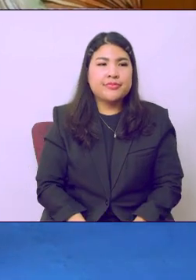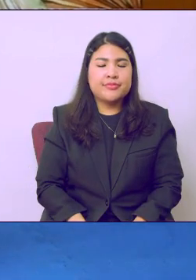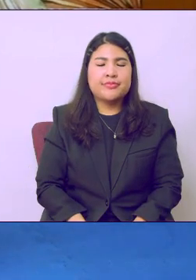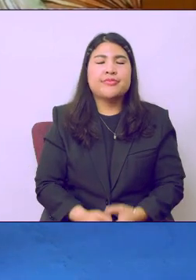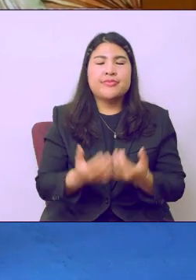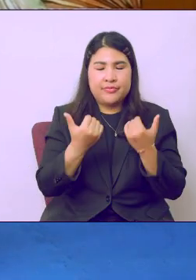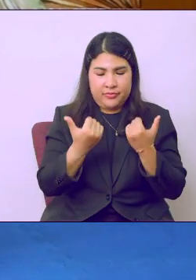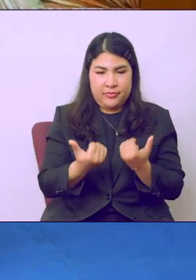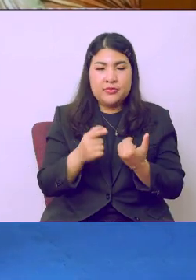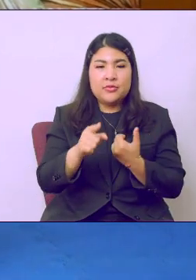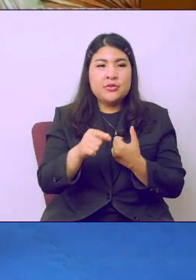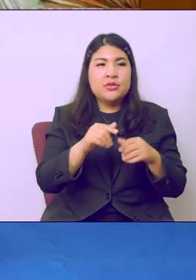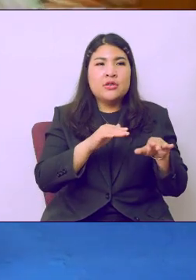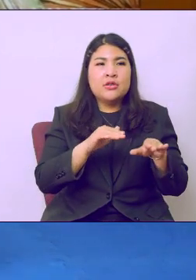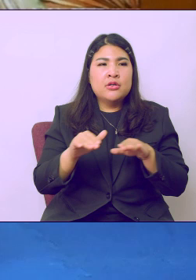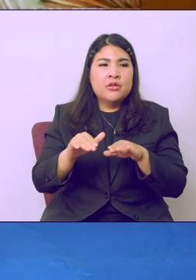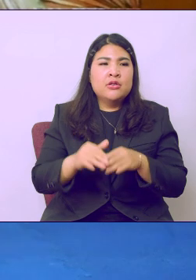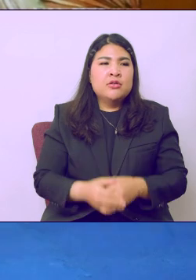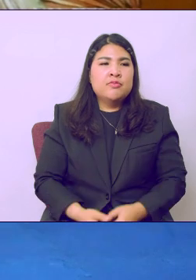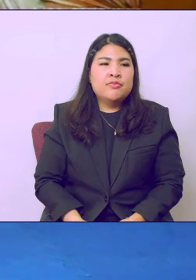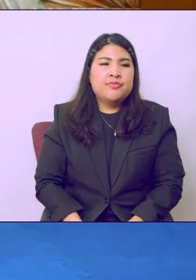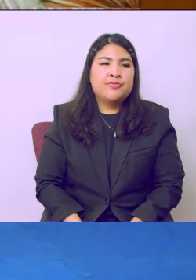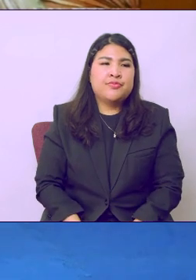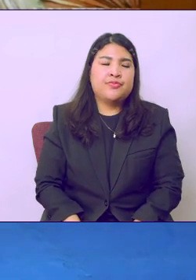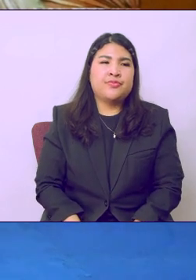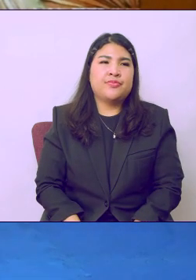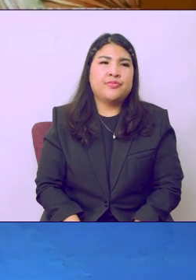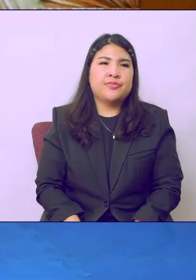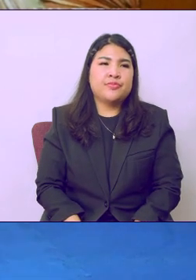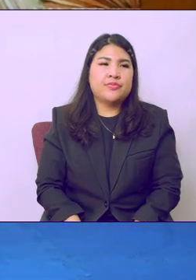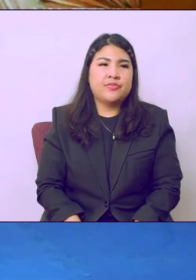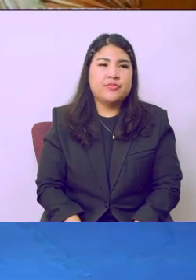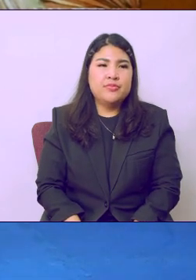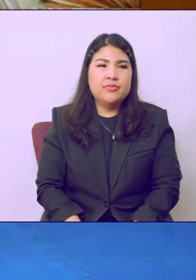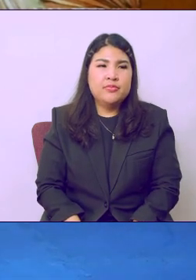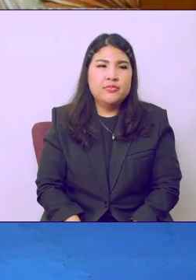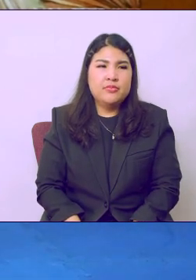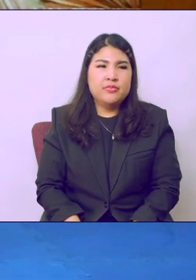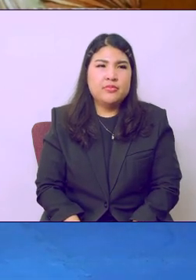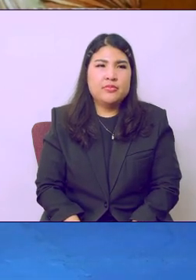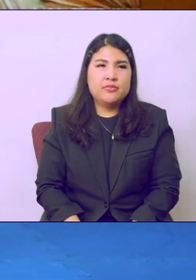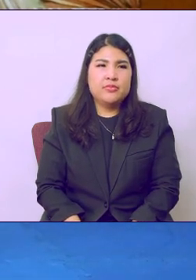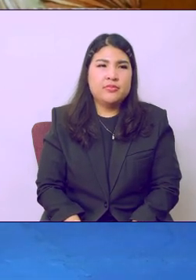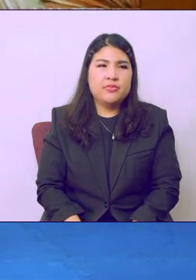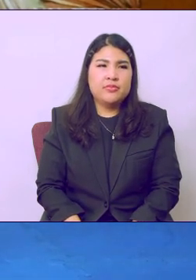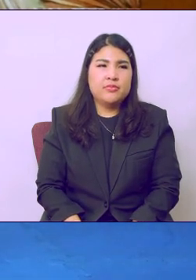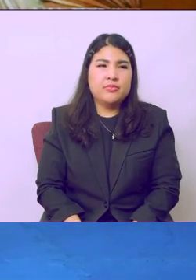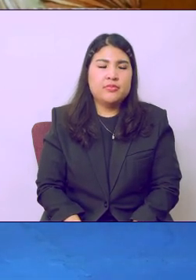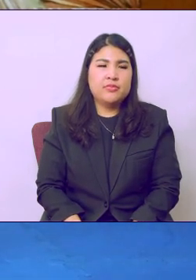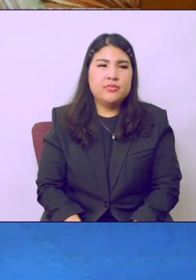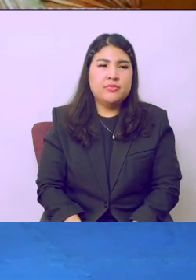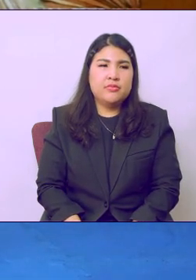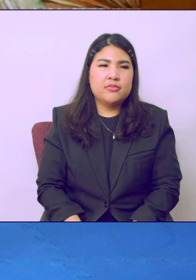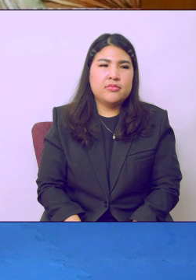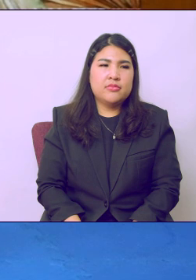นี้ท่าเตรียมลูกน้องแพรวอ้าโอเคค่ะไม่มีอะไรลูกตื่นเต้นะเก่งมากตื่นเต้นแล้วร้องไห้แล้วอ่ะไม่เป็นไรไม่เป็น